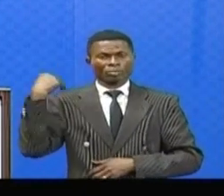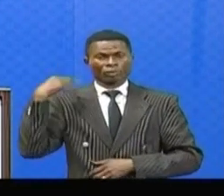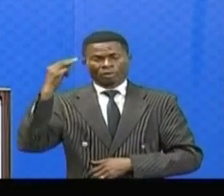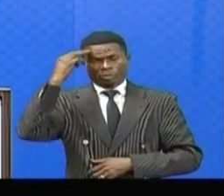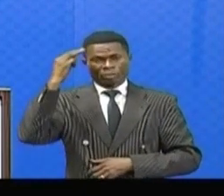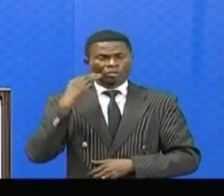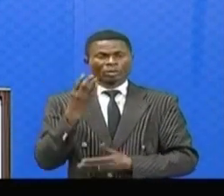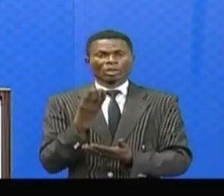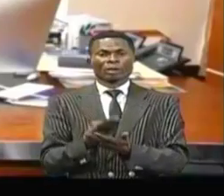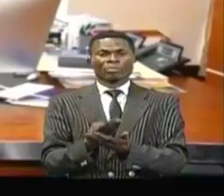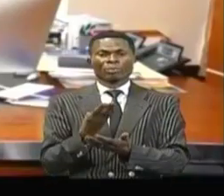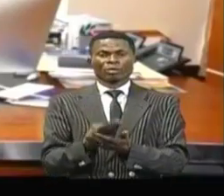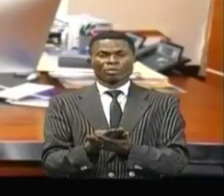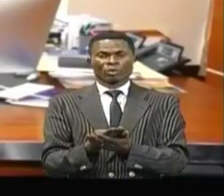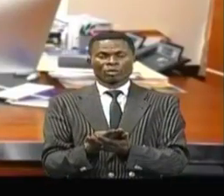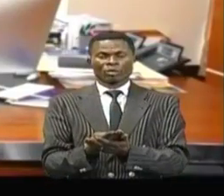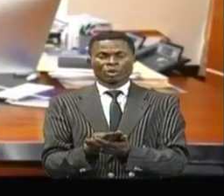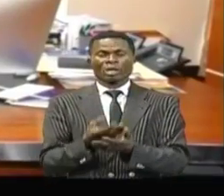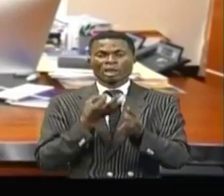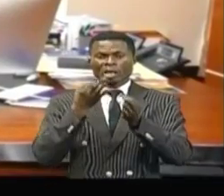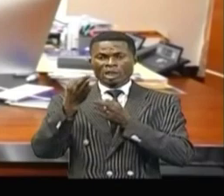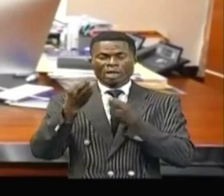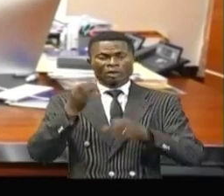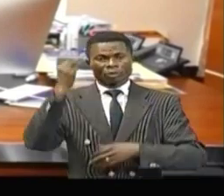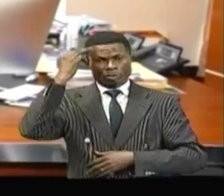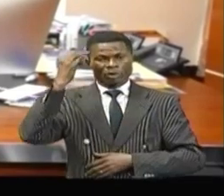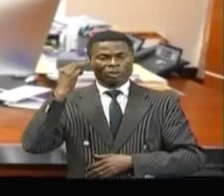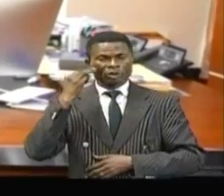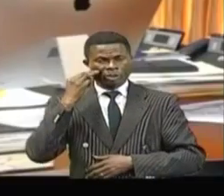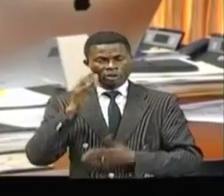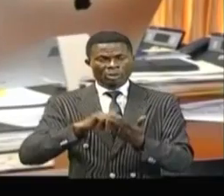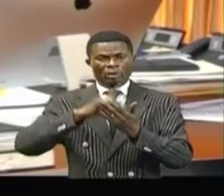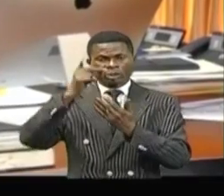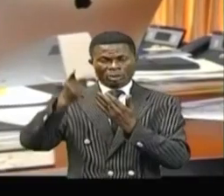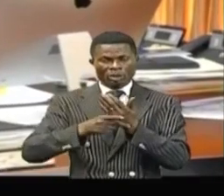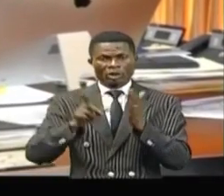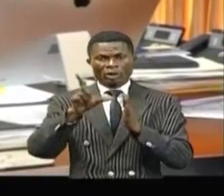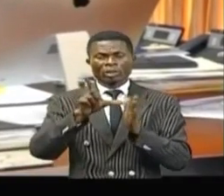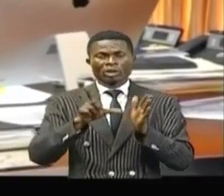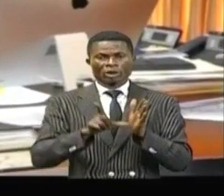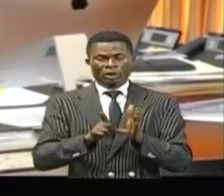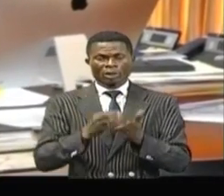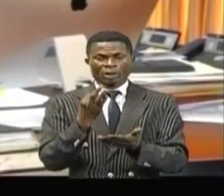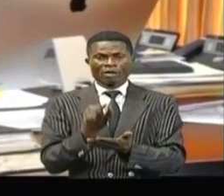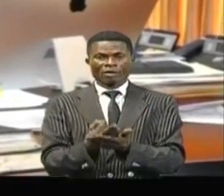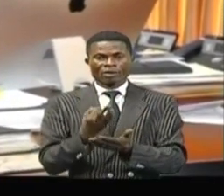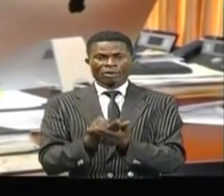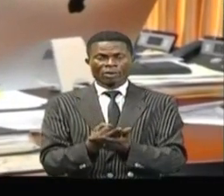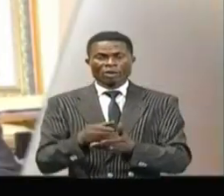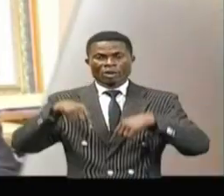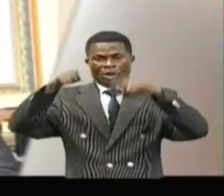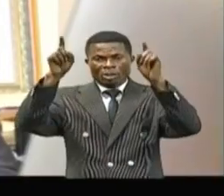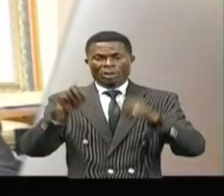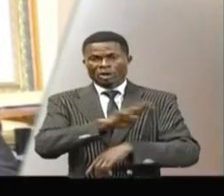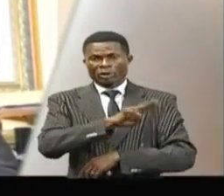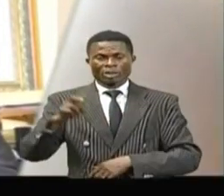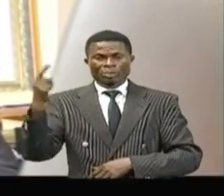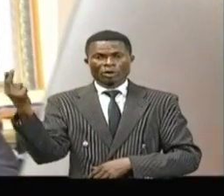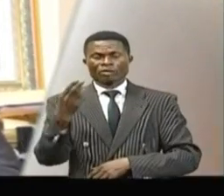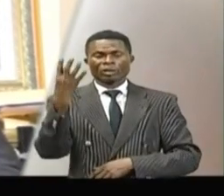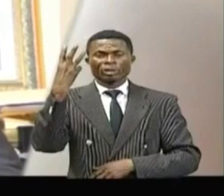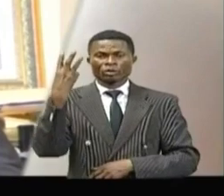ministre du Budget, a soumis au Conseil le projet de loi des finances pour l'exercice